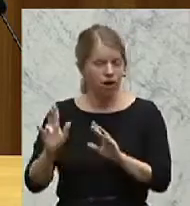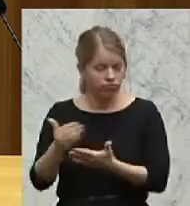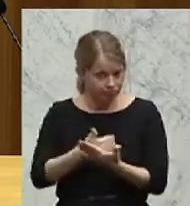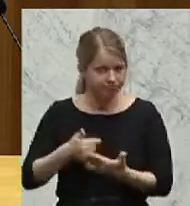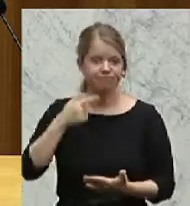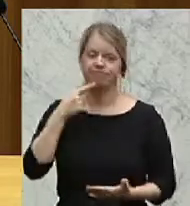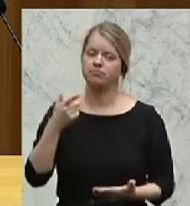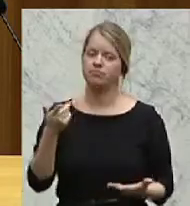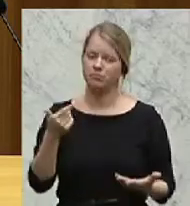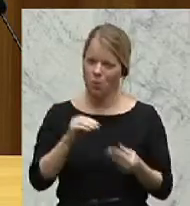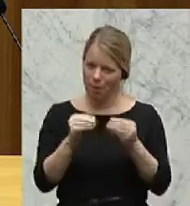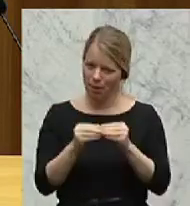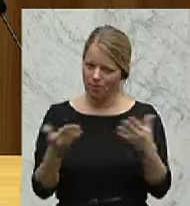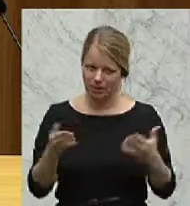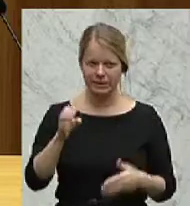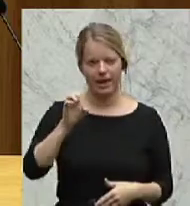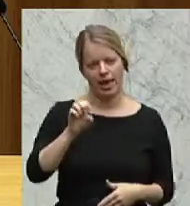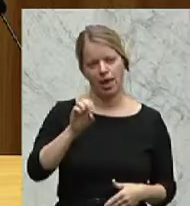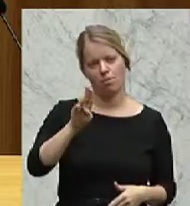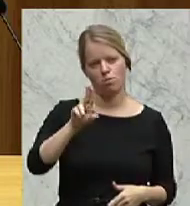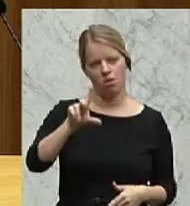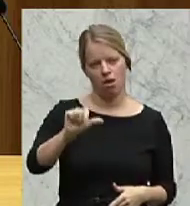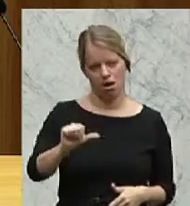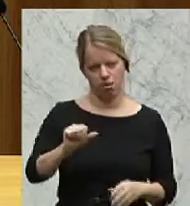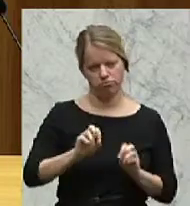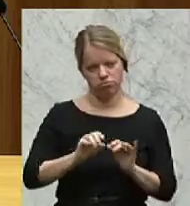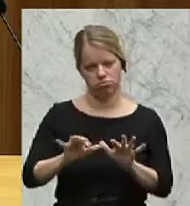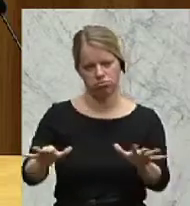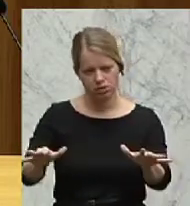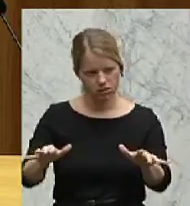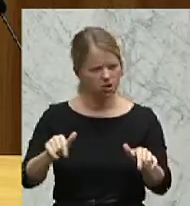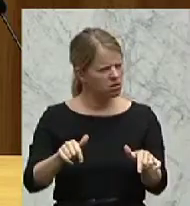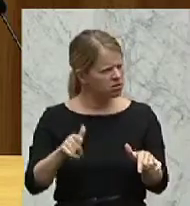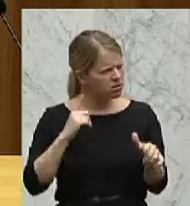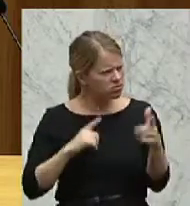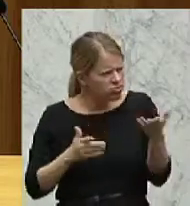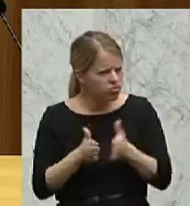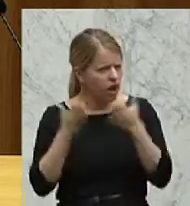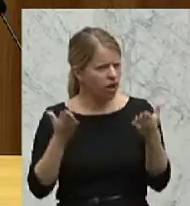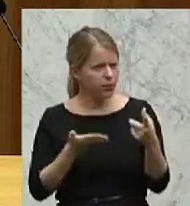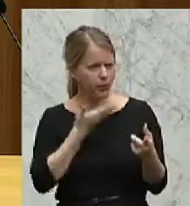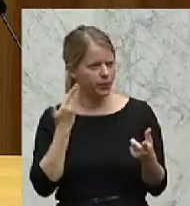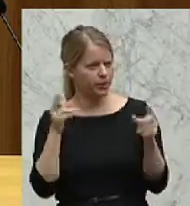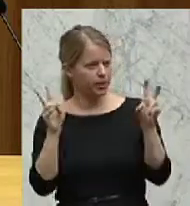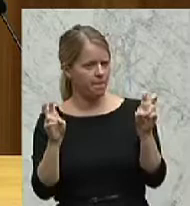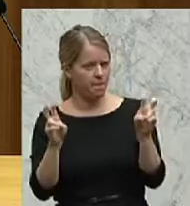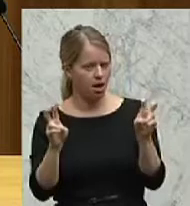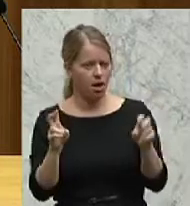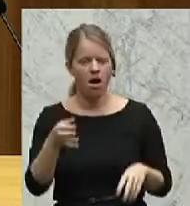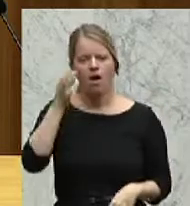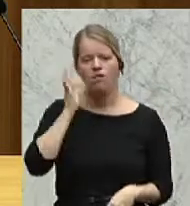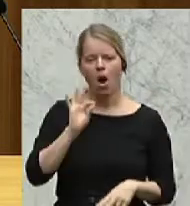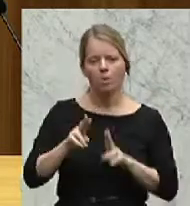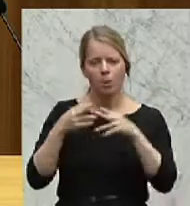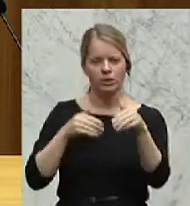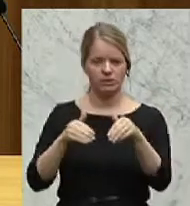über ein Problem reden sollten, nämlich das ist Ebola. Und das tut mir wahnsinnig leid, dass Sie das nicht heraufgebracht haben. Die Frau Bundesminister war ja in den